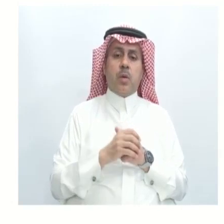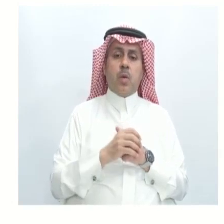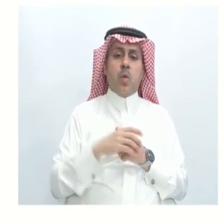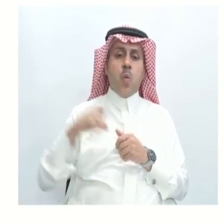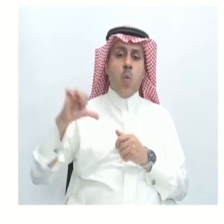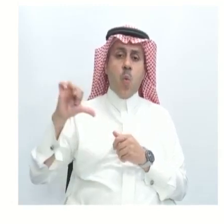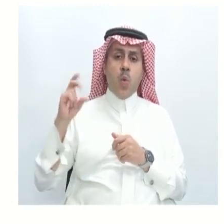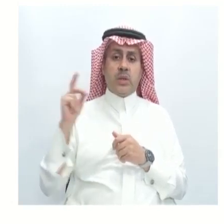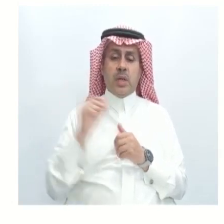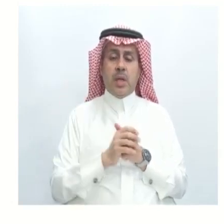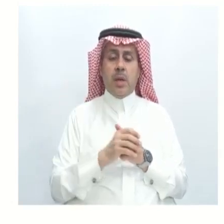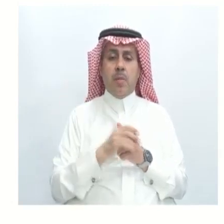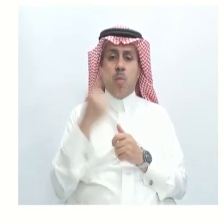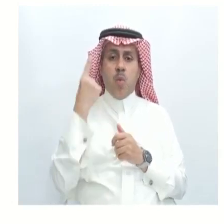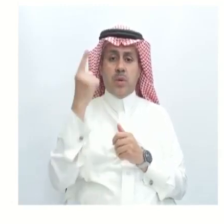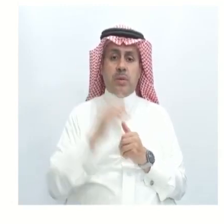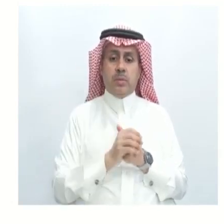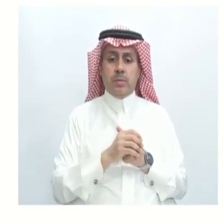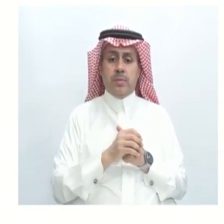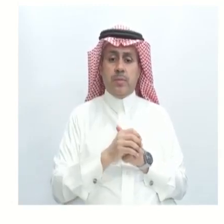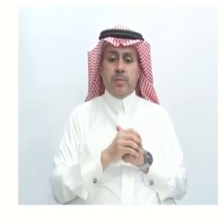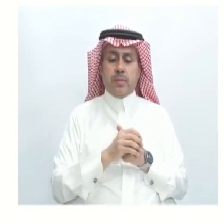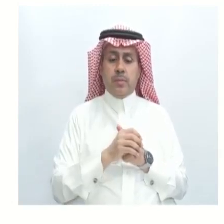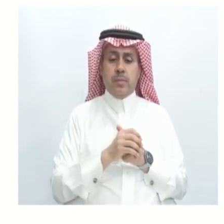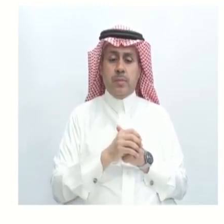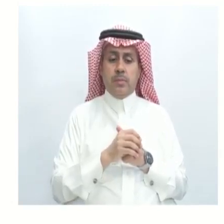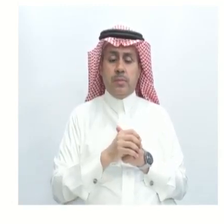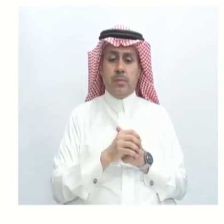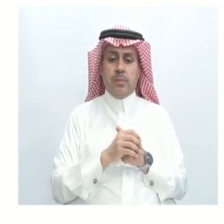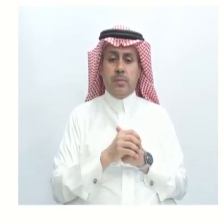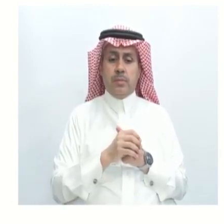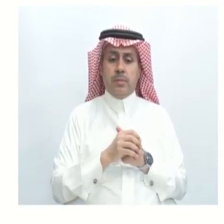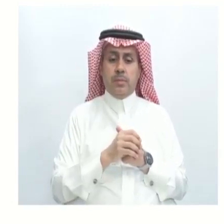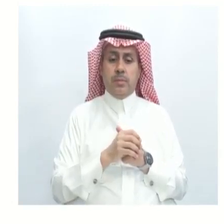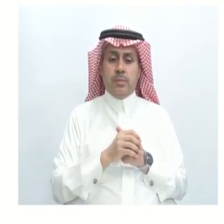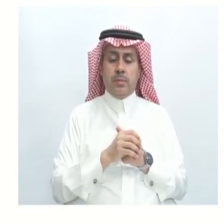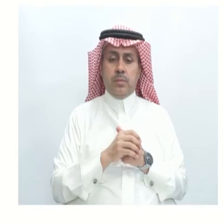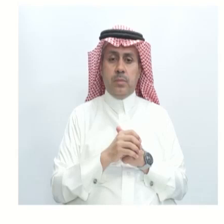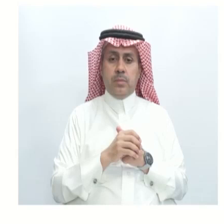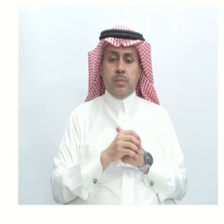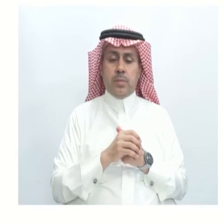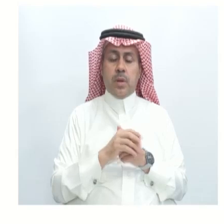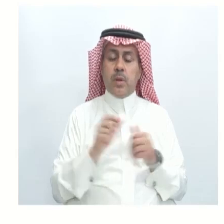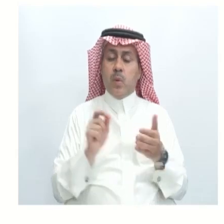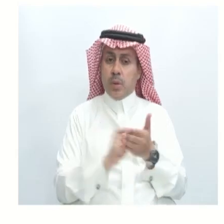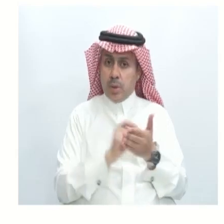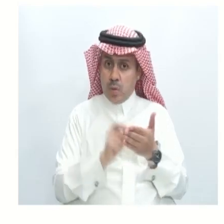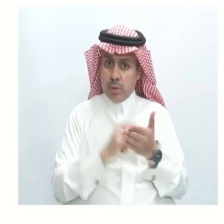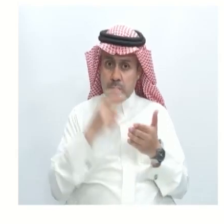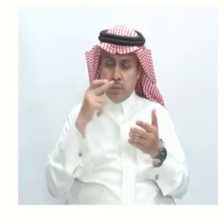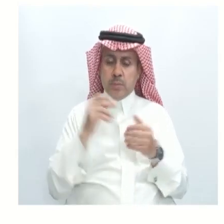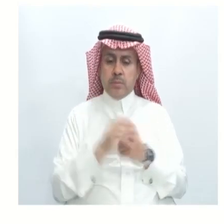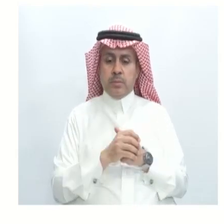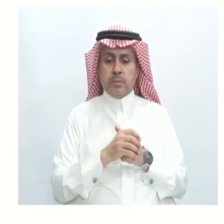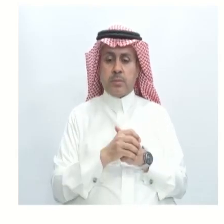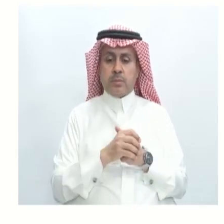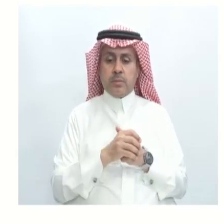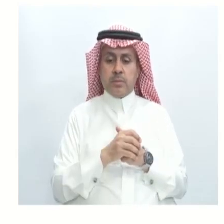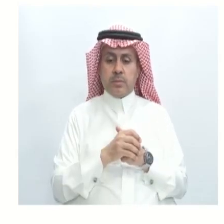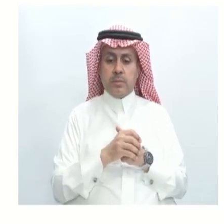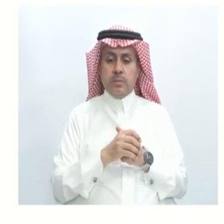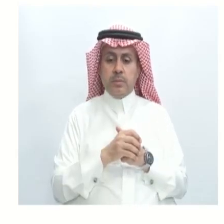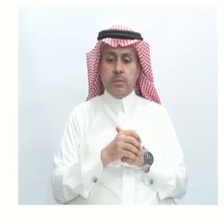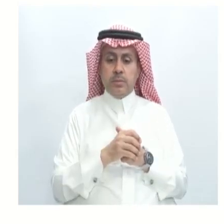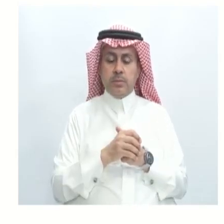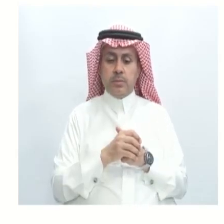الرابط كيف تعمل السلطه التنفيذيه كيف تعمل السلطه التنفيديه وتدون الاجابه في هذا المستطيل